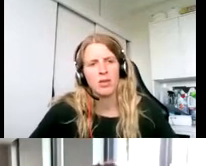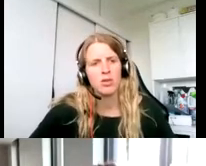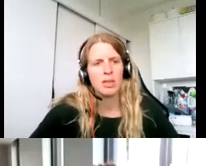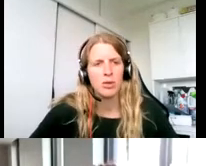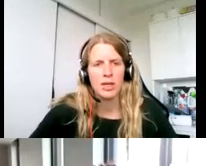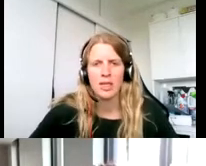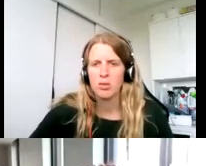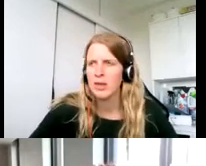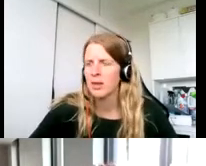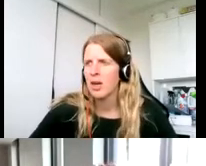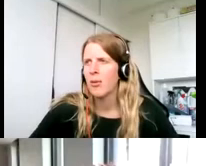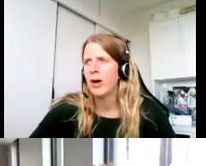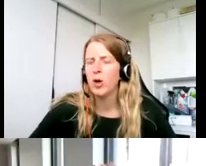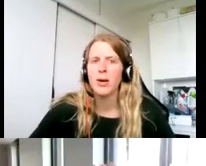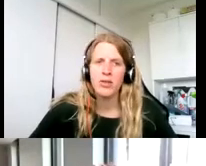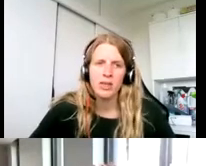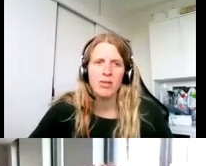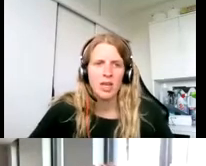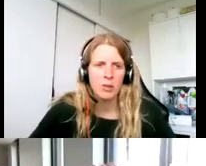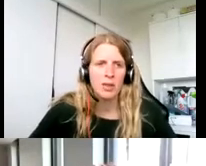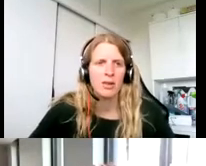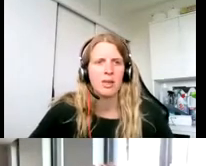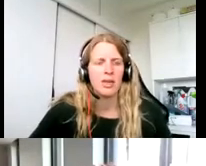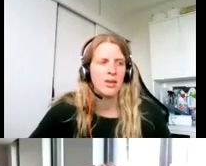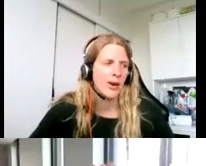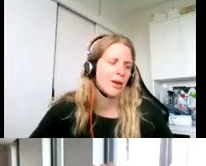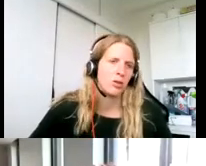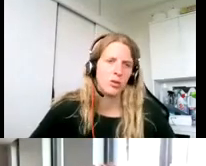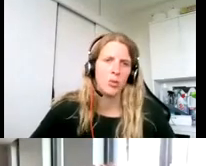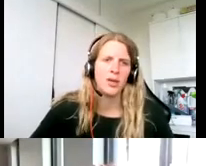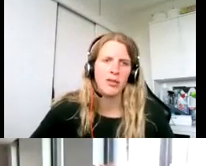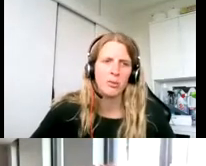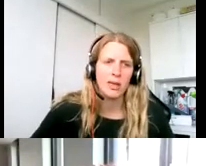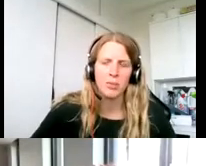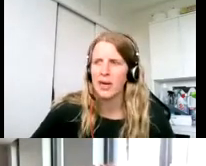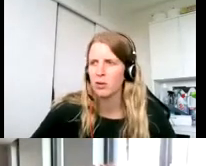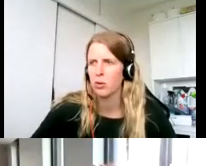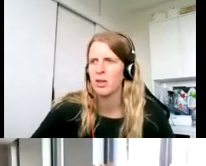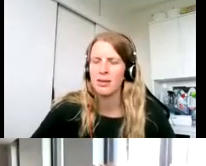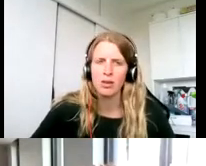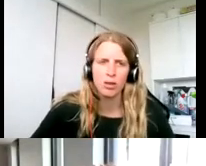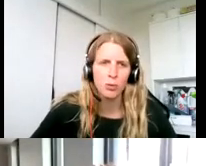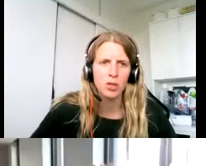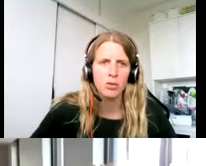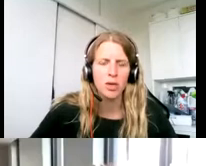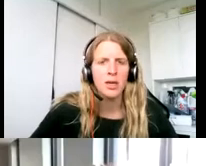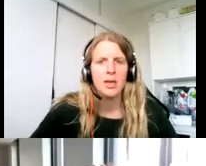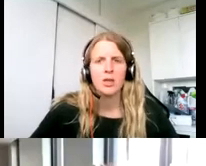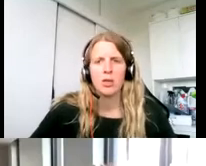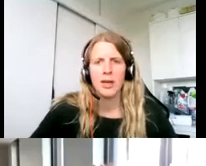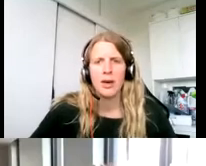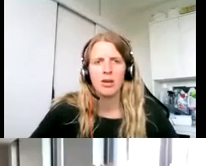jullie direct zo snel mogelijk iets weten. Wij hopen effectief echt wel dat de kinderen, animatoren, op een andere manier benaderd worden in die